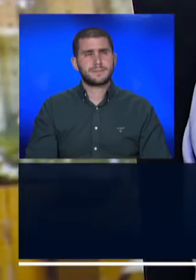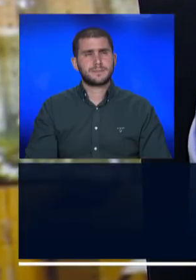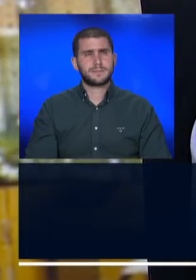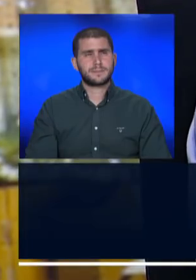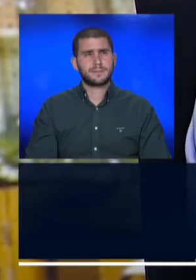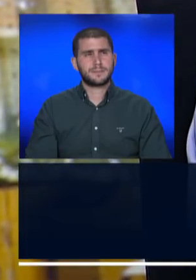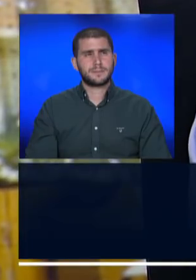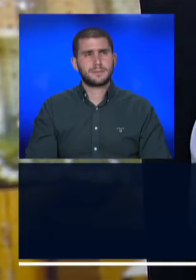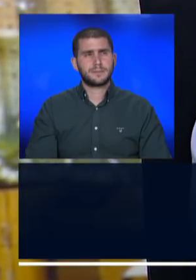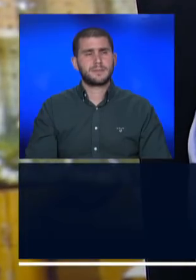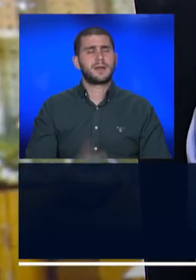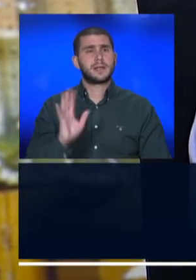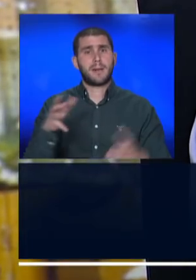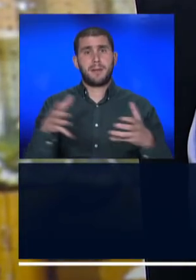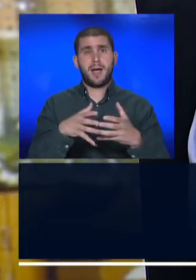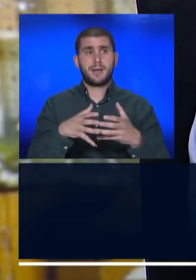המוסלמית בארץ, אני קורא לזה כך,